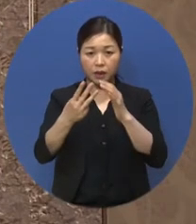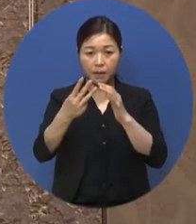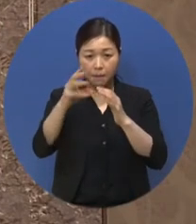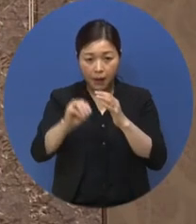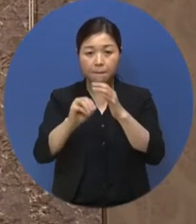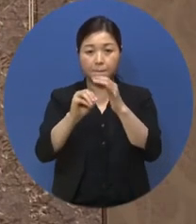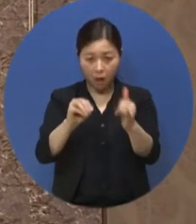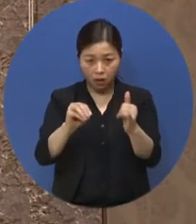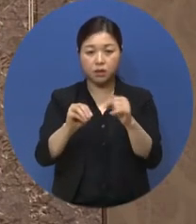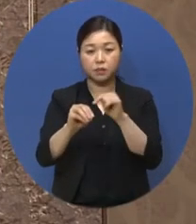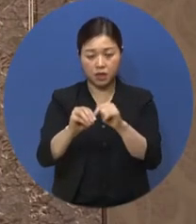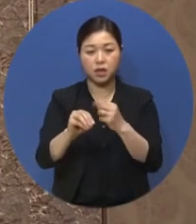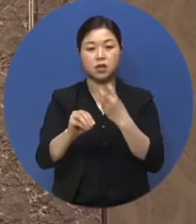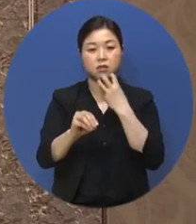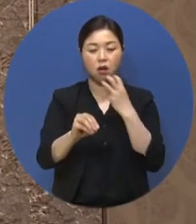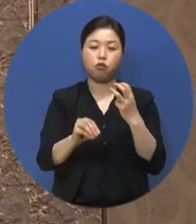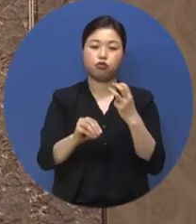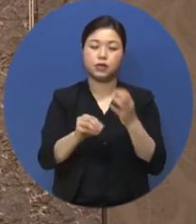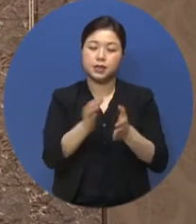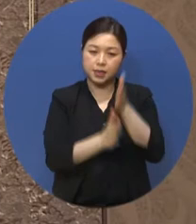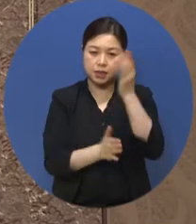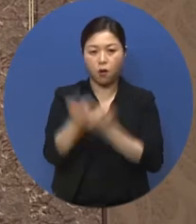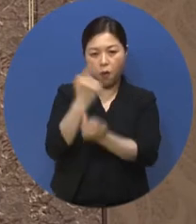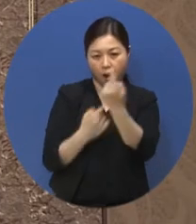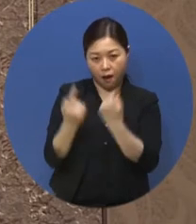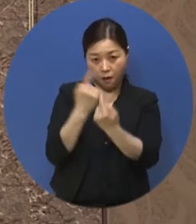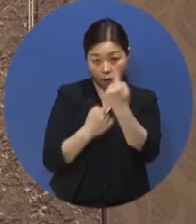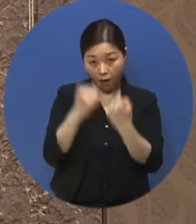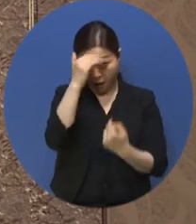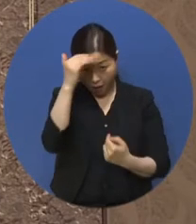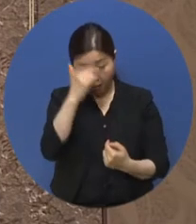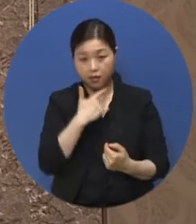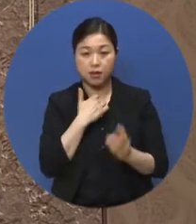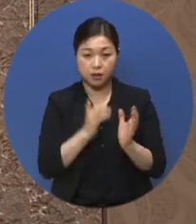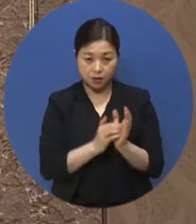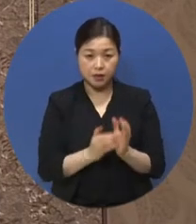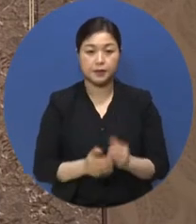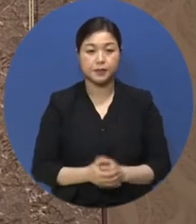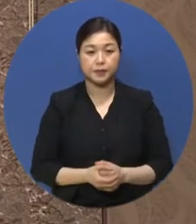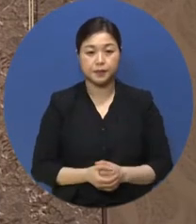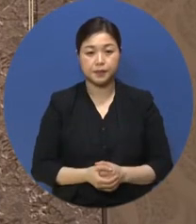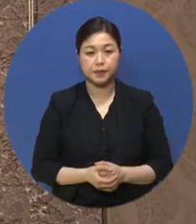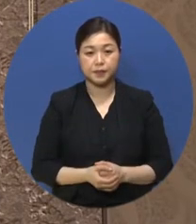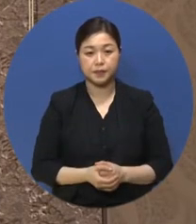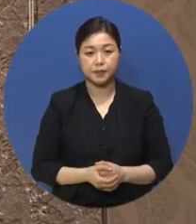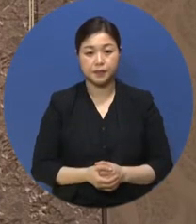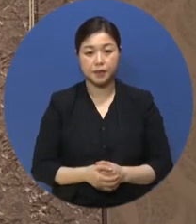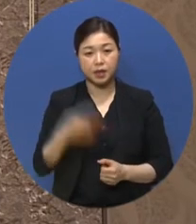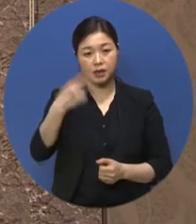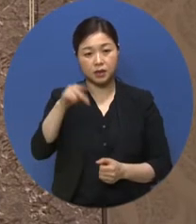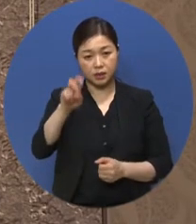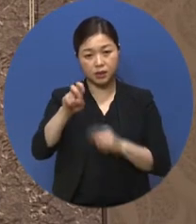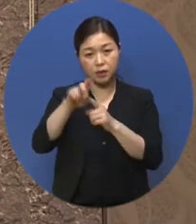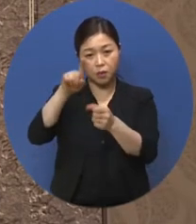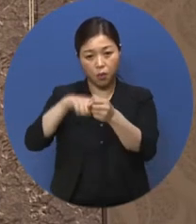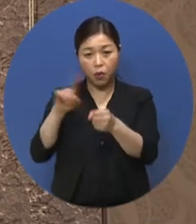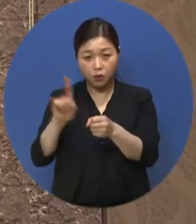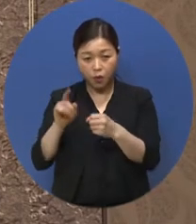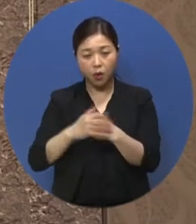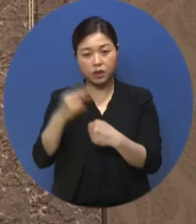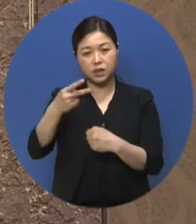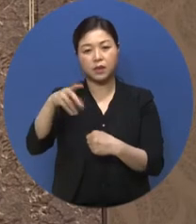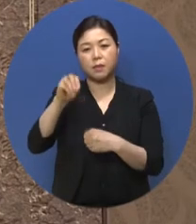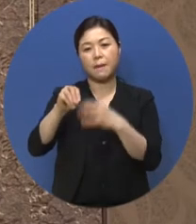네. 1300만 명이 서울시를 방문을 했는데 예. 그래서 2020년에 목표를 세운 게 2천만 명을